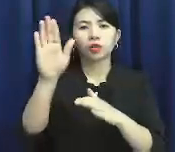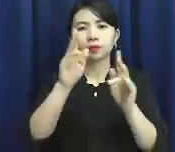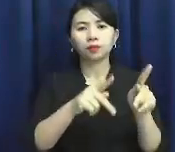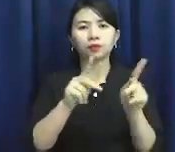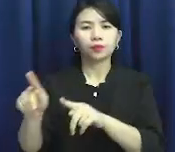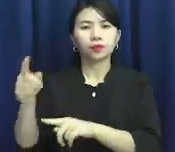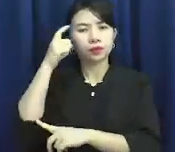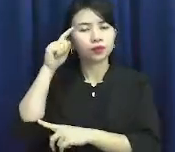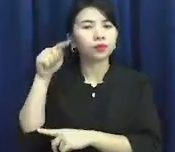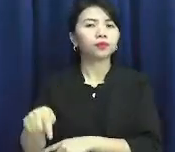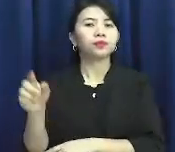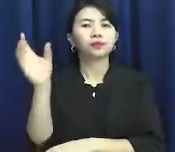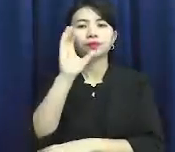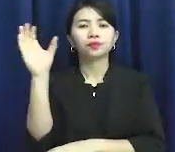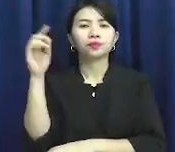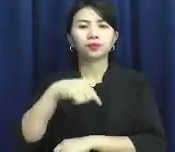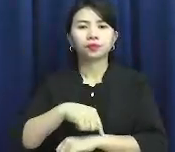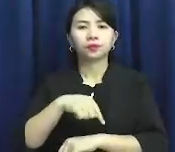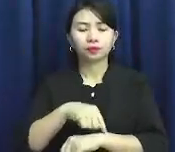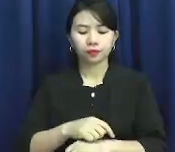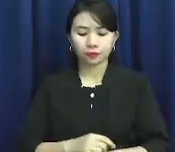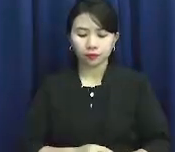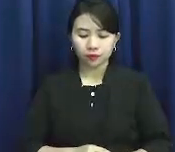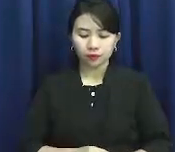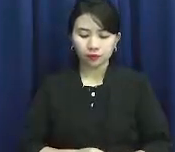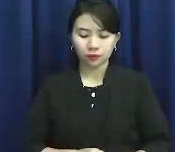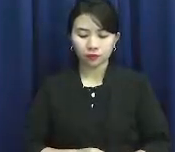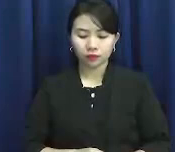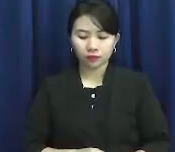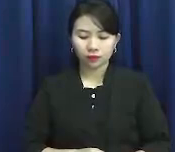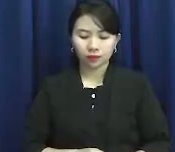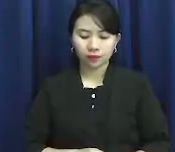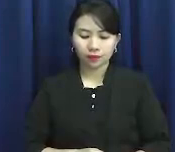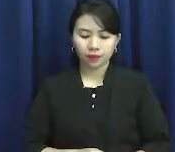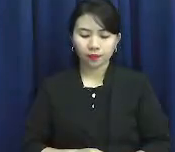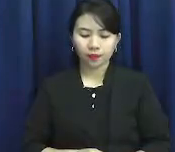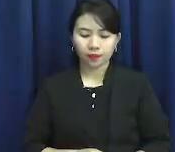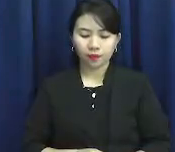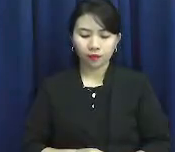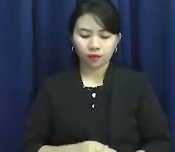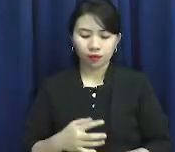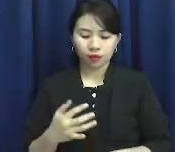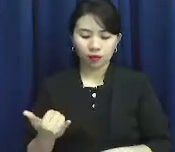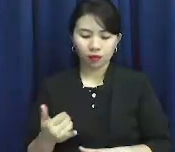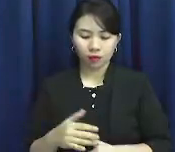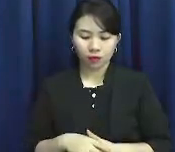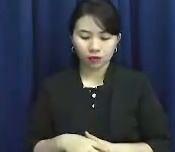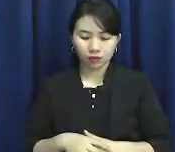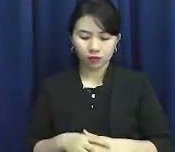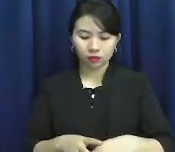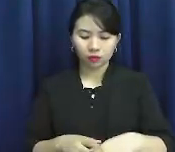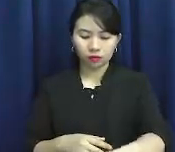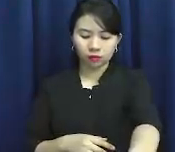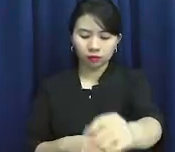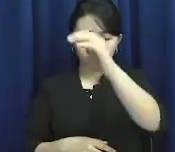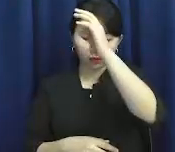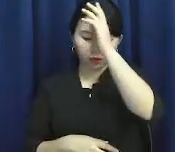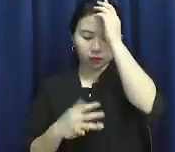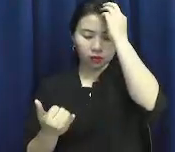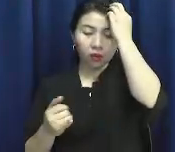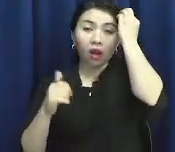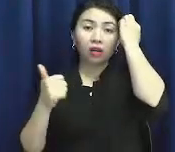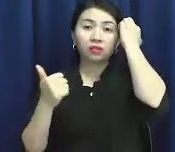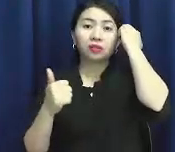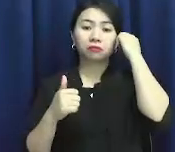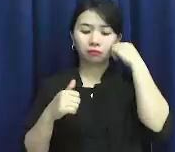season. Napaka-importante dahil nandito na nga tayo. Sabi nga ng mga tinatanong kang ko, may naka-receive na ng 13 month pay. Yeah. 14,